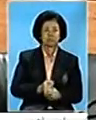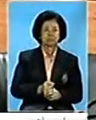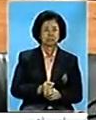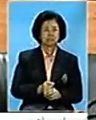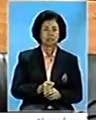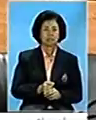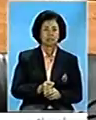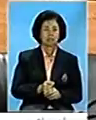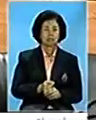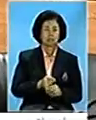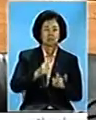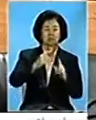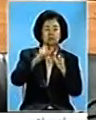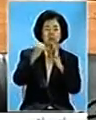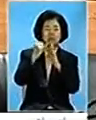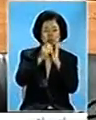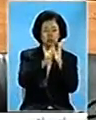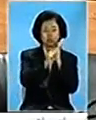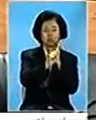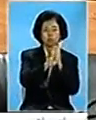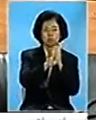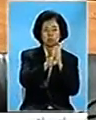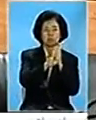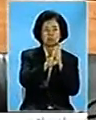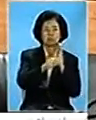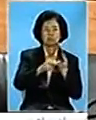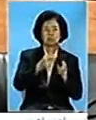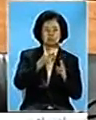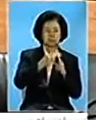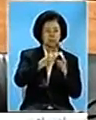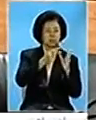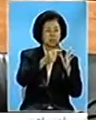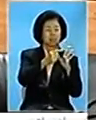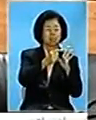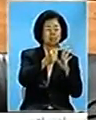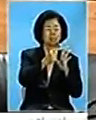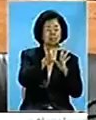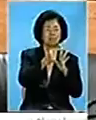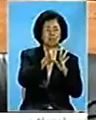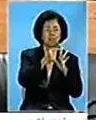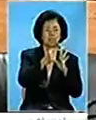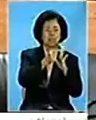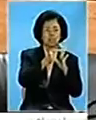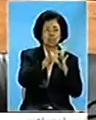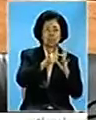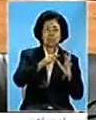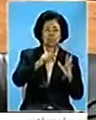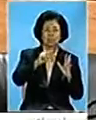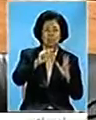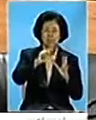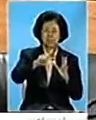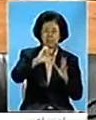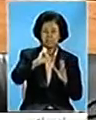เอาที่อุบลราชธานีเนี่ยนะครับนายเลียงชัยการอันนี้เป็นตัวแทนของพี่น้องประชาชนภาคอีสานเป็นสั